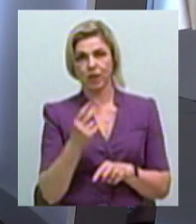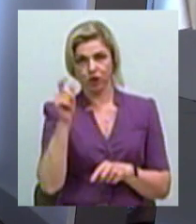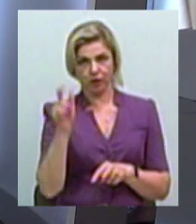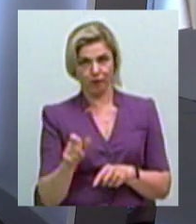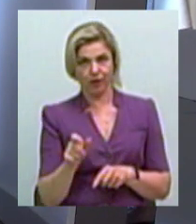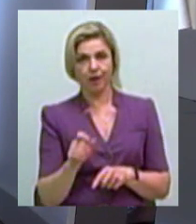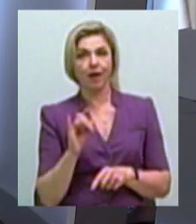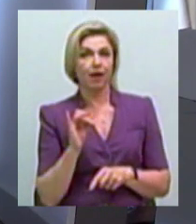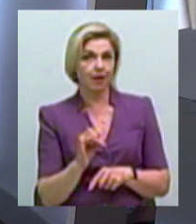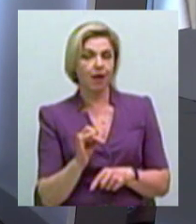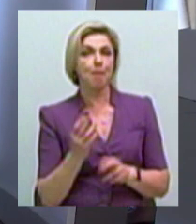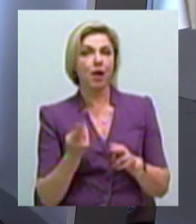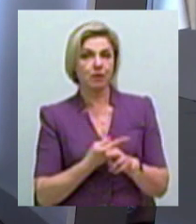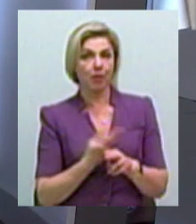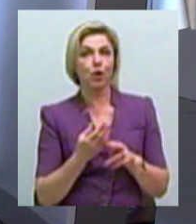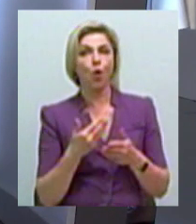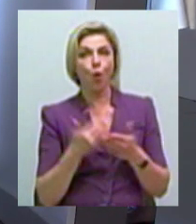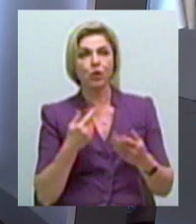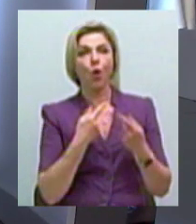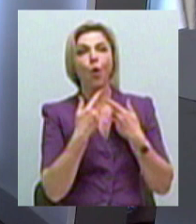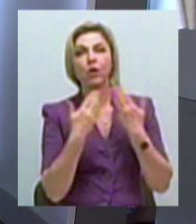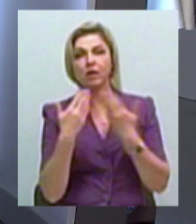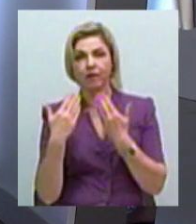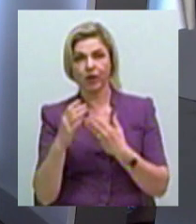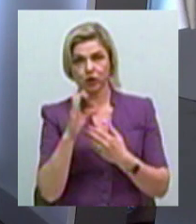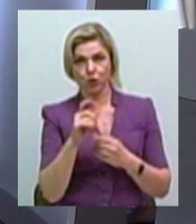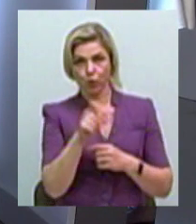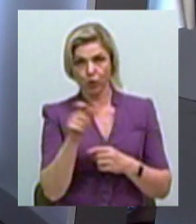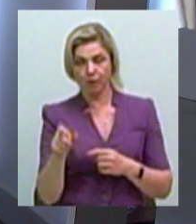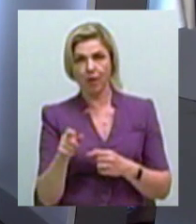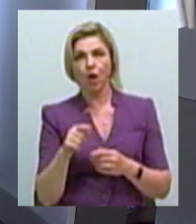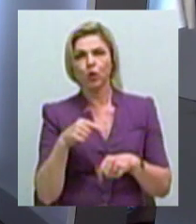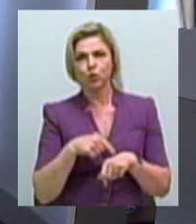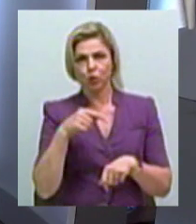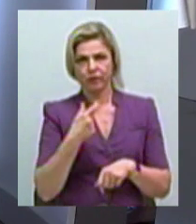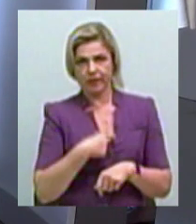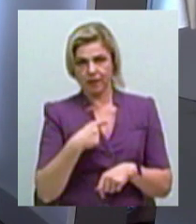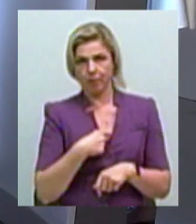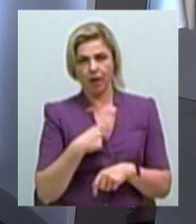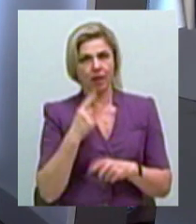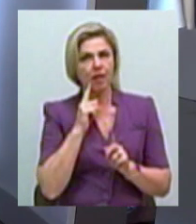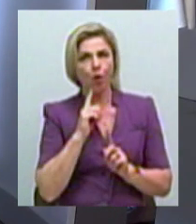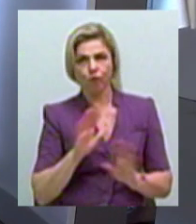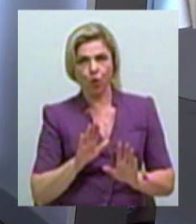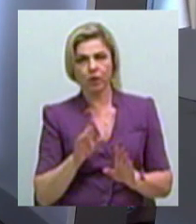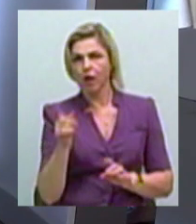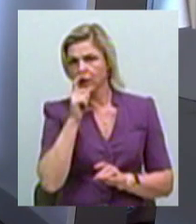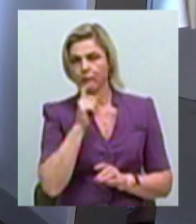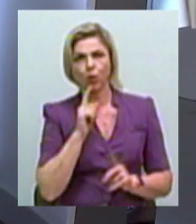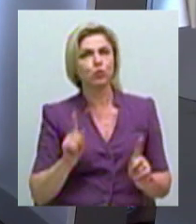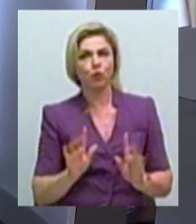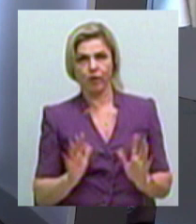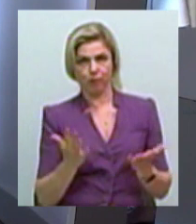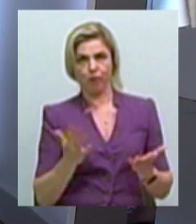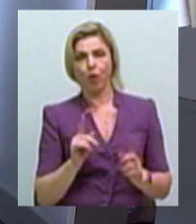і позбавляючись від цих контактів, вона починає відчувати внутрішній дискомфорт і навіть не розуміє від чого. Що зі мною відбувається?